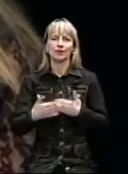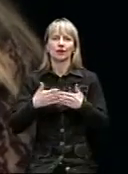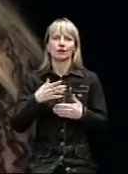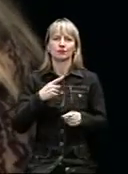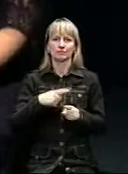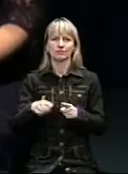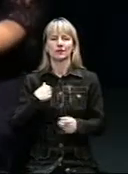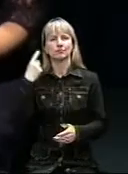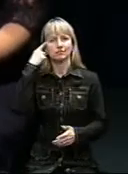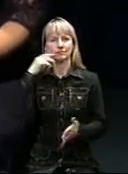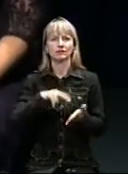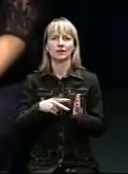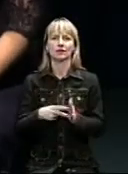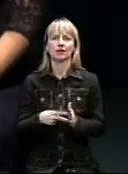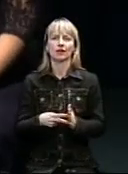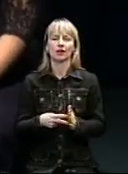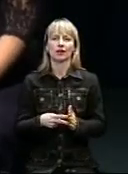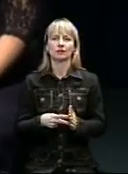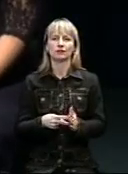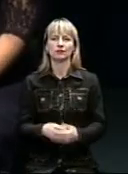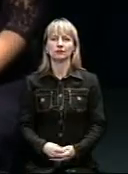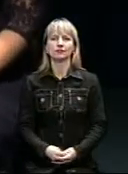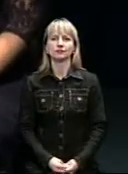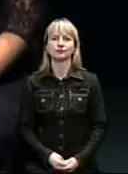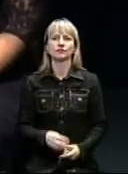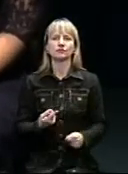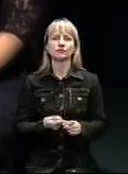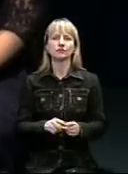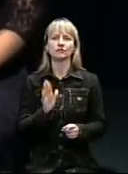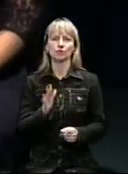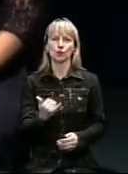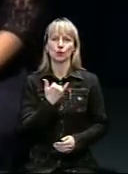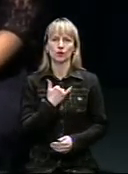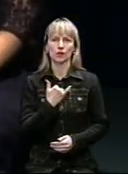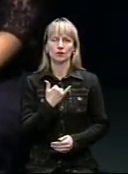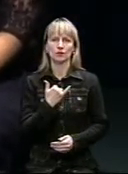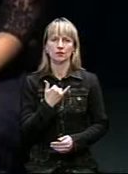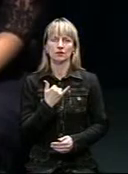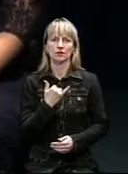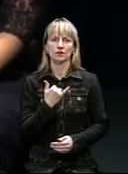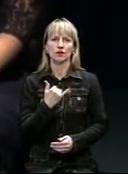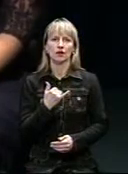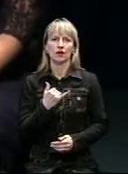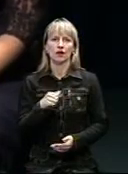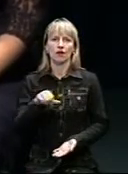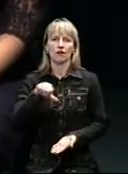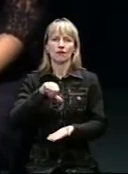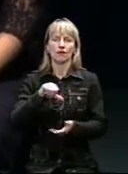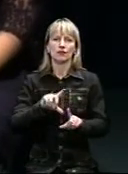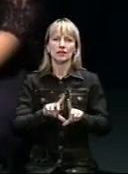час, я так йду степ-бай-степ, це буде у нас захід з